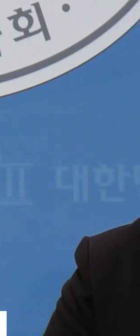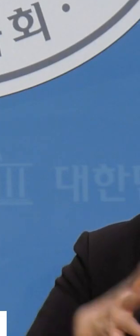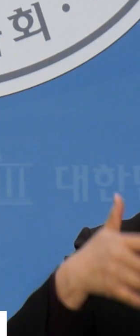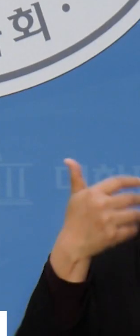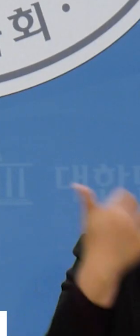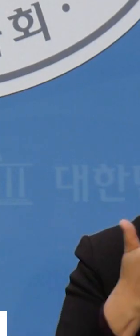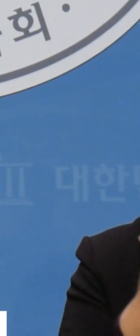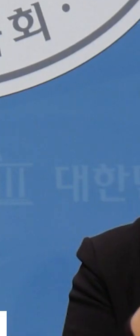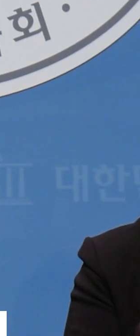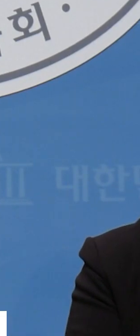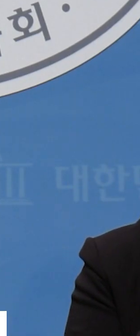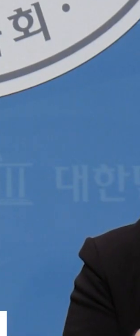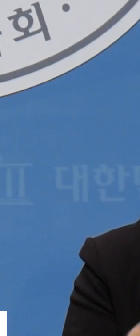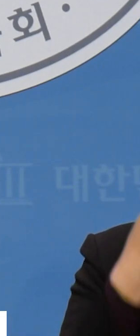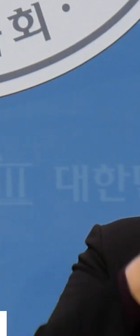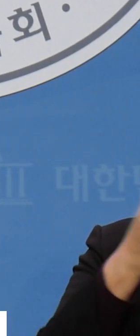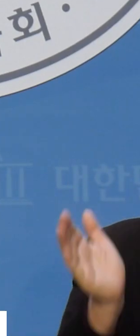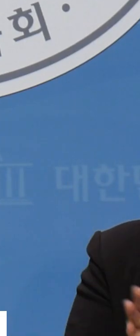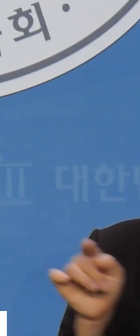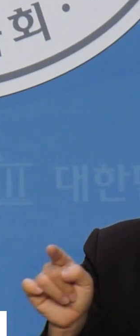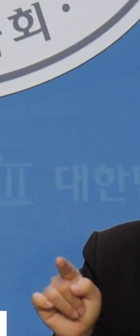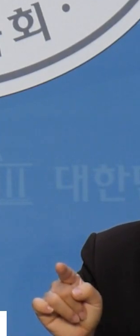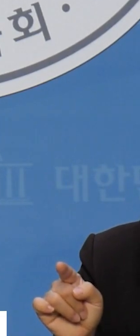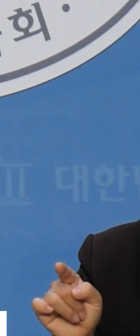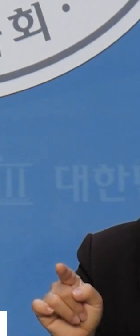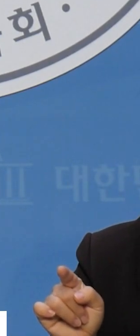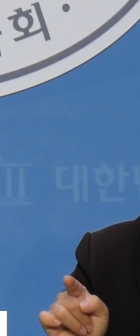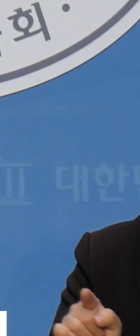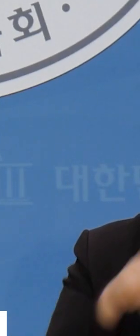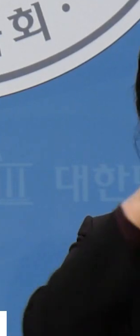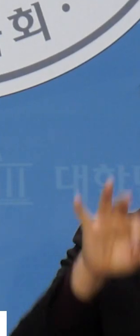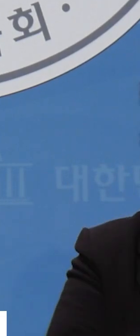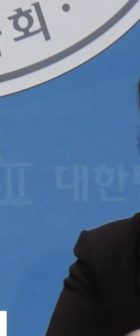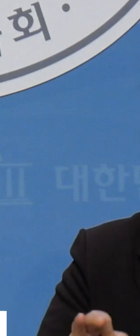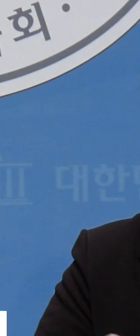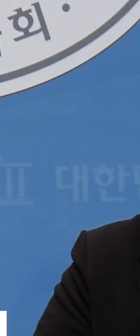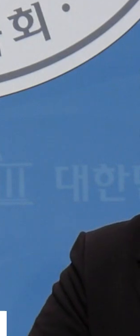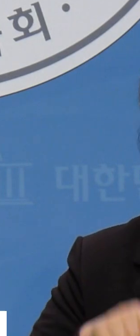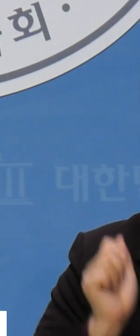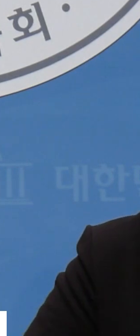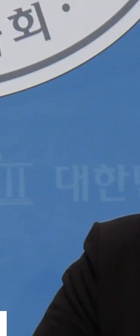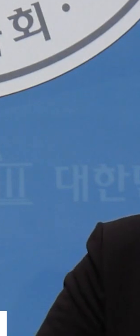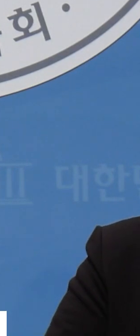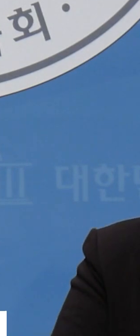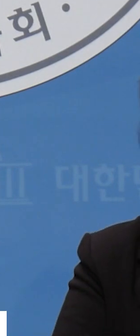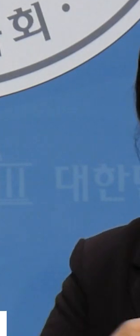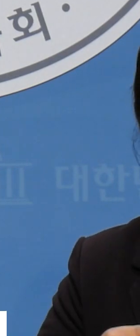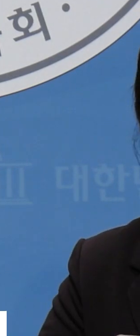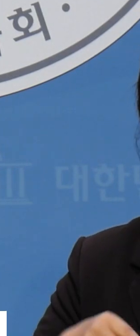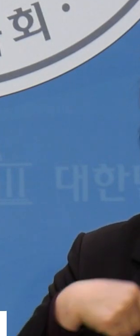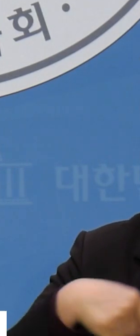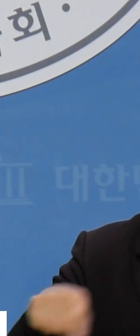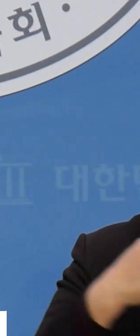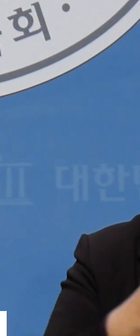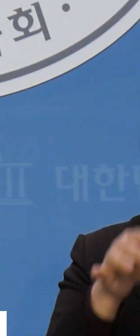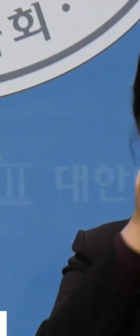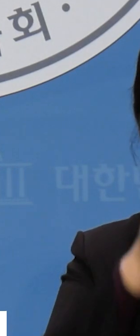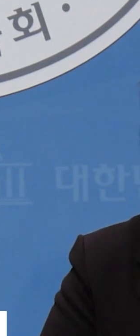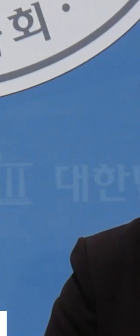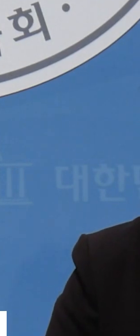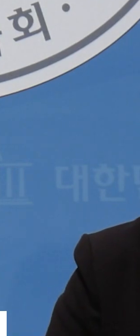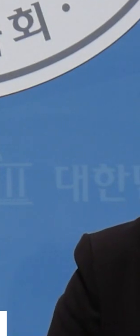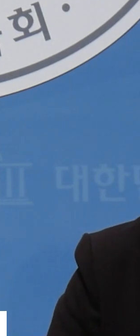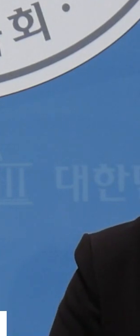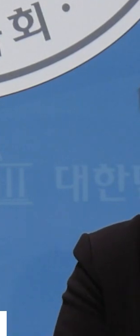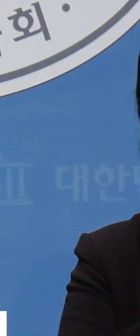국회 상임위원회 내에서 더불어민주당의 일방적인 예산안 처리가 계속되고 있습니다. 상임위원회 예비심사가